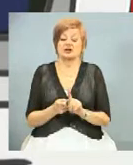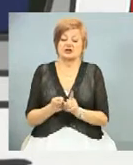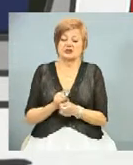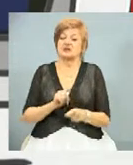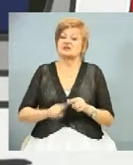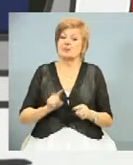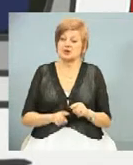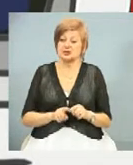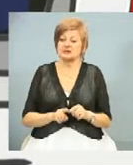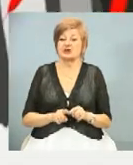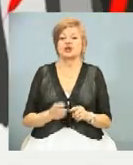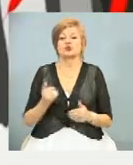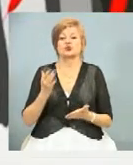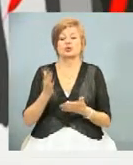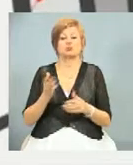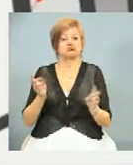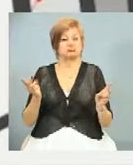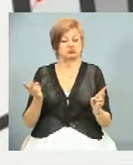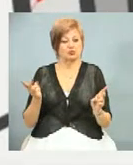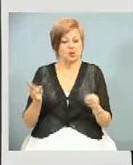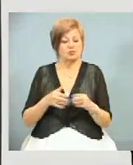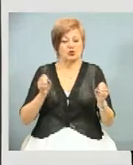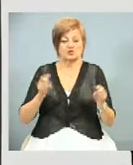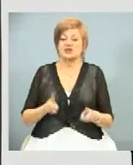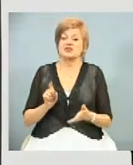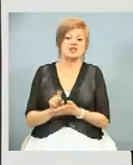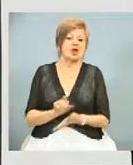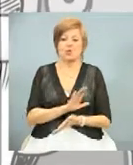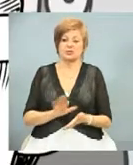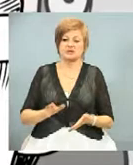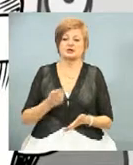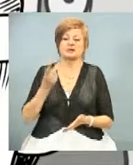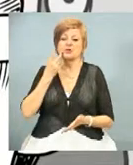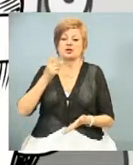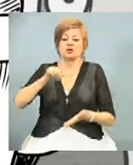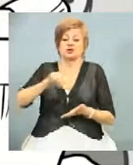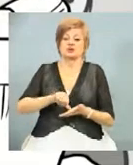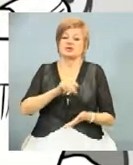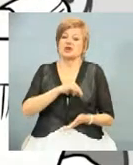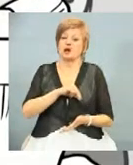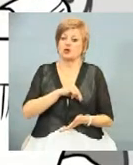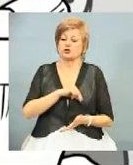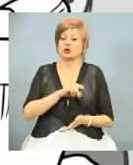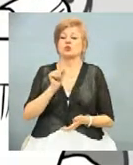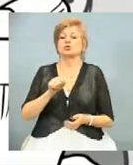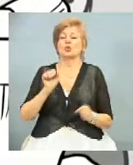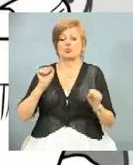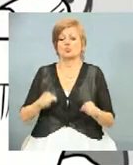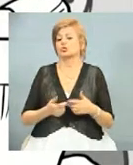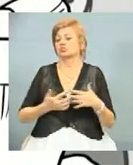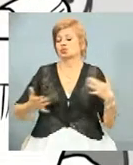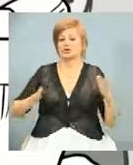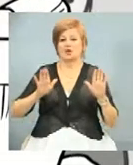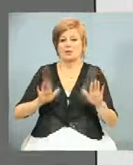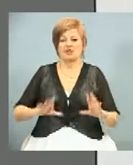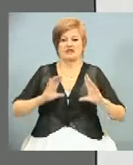стрімко. А ще особливість професії у тому, що програмістам не обов'язково завжди бути присутнім на роботі. Вони можуть працювати з будь-якого місця